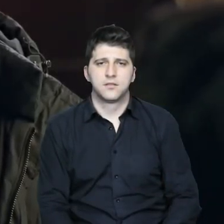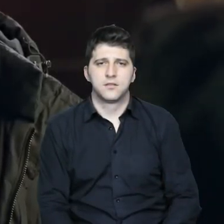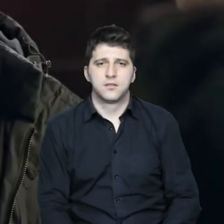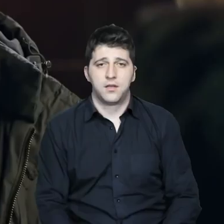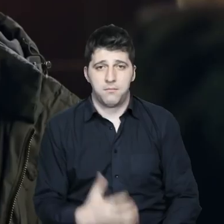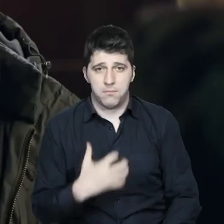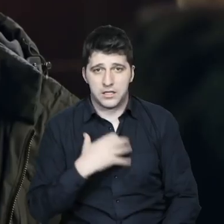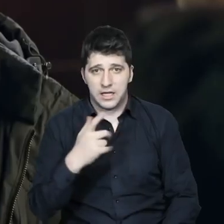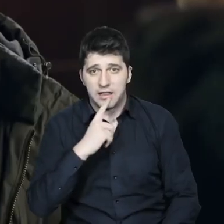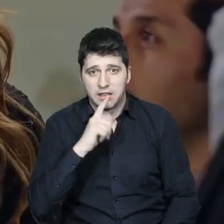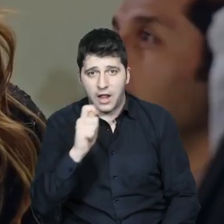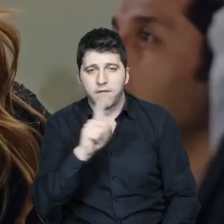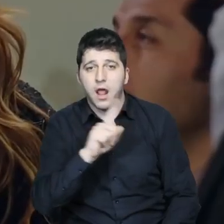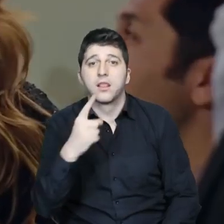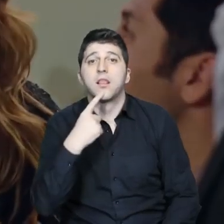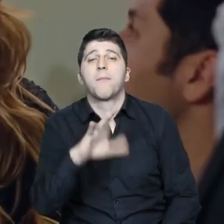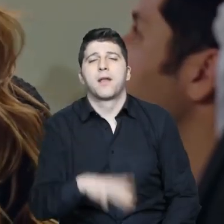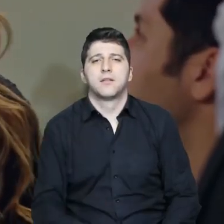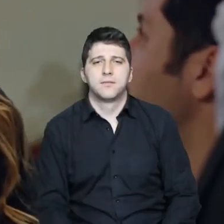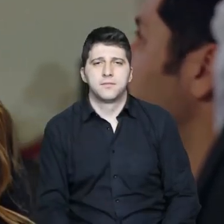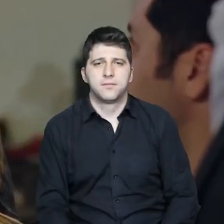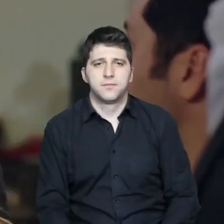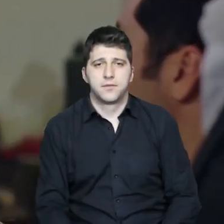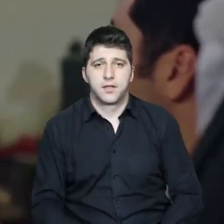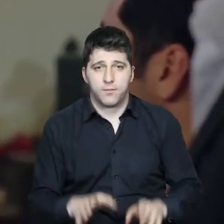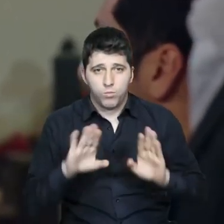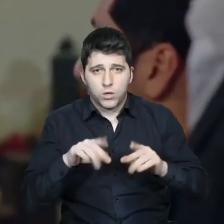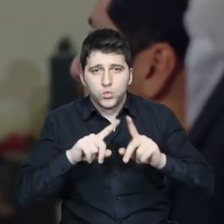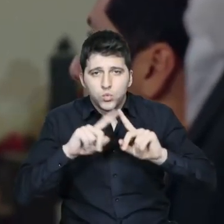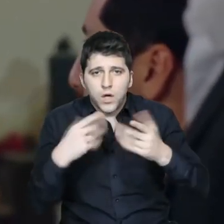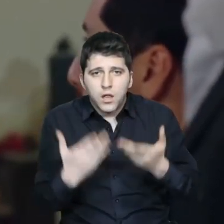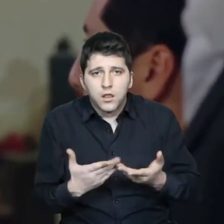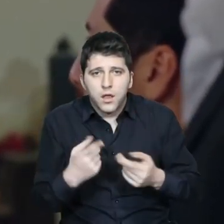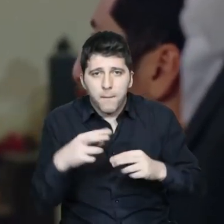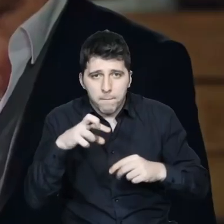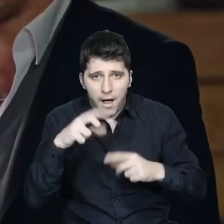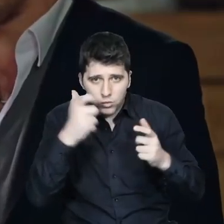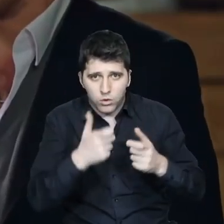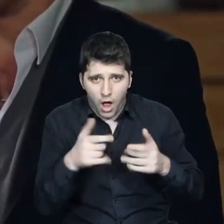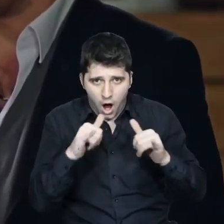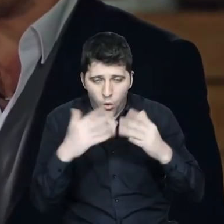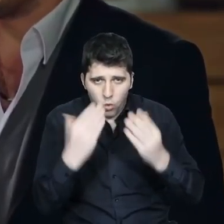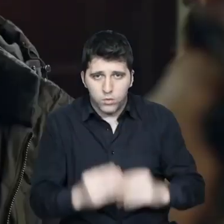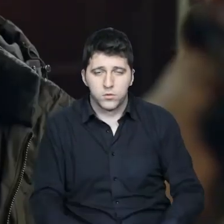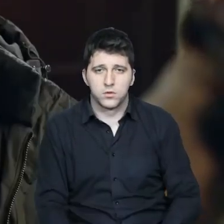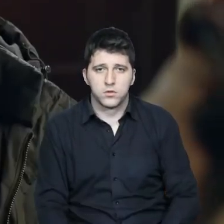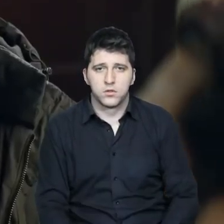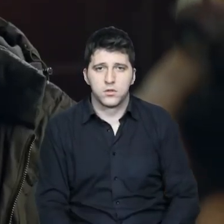Bence böyle bir teklifi geri çevirmeyin. Hem burası dükkan, hiç pansiyonla bir olur mu?